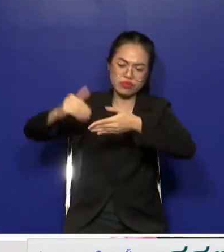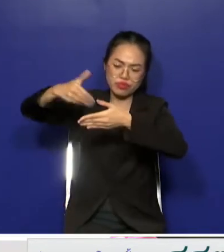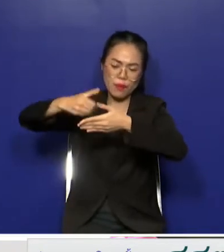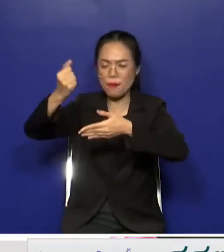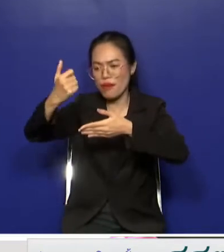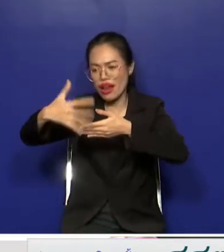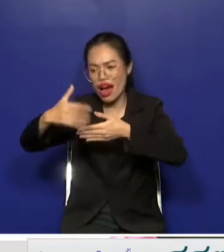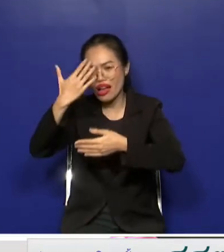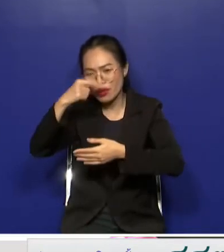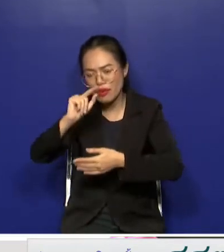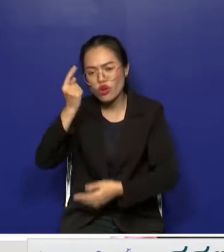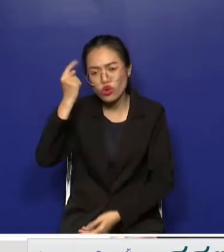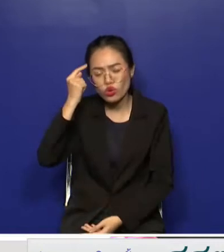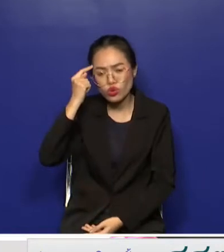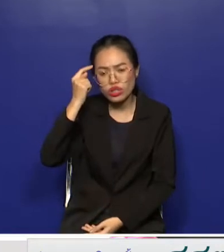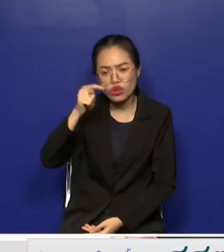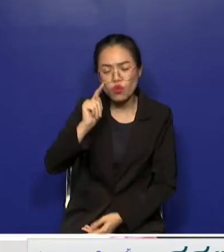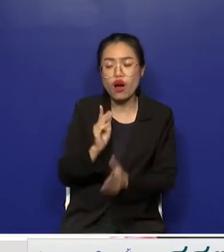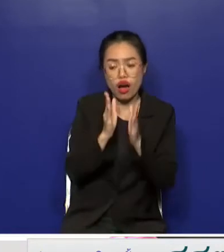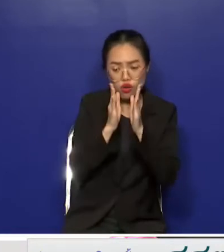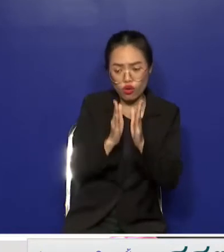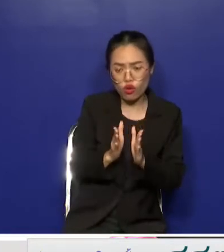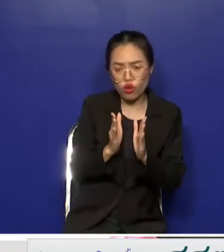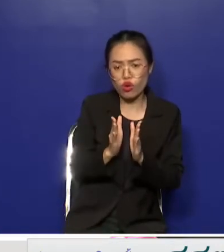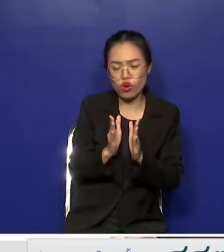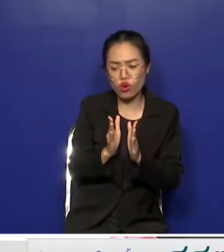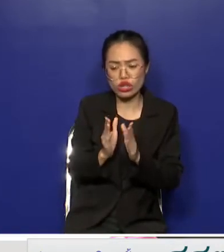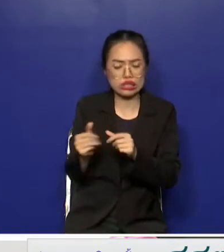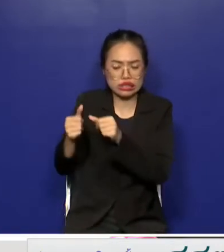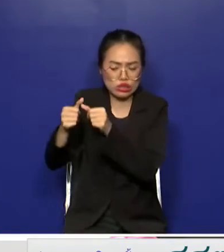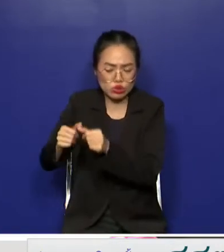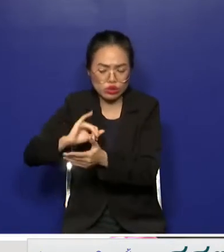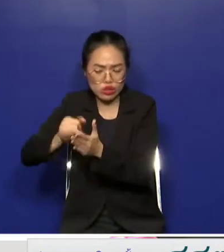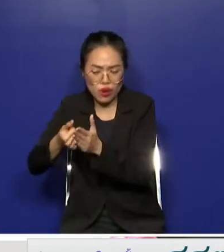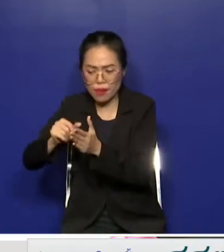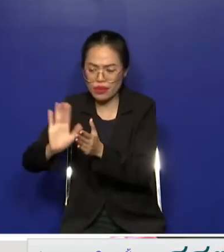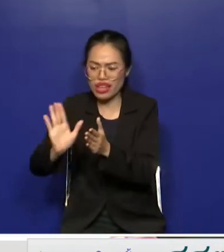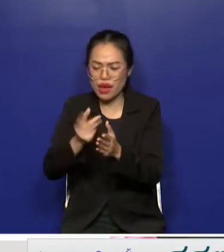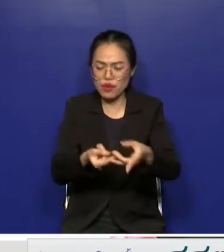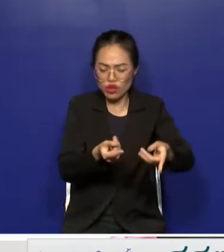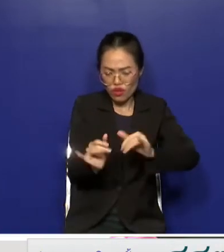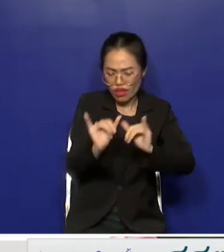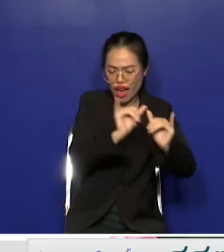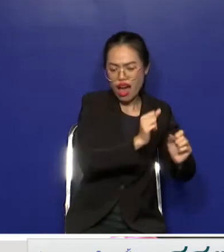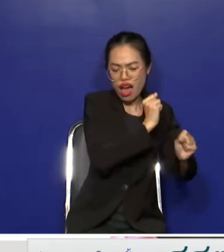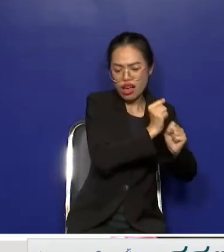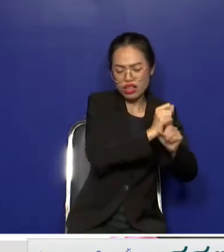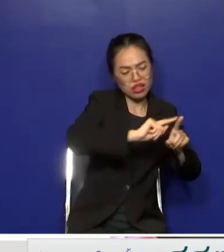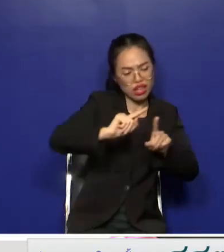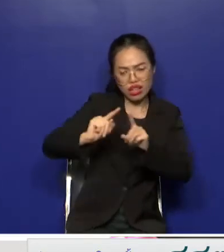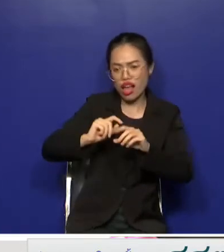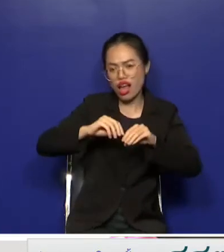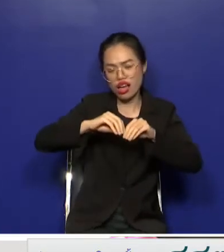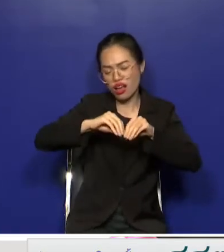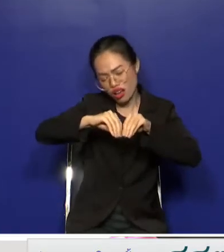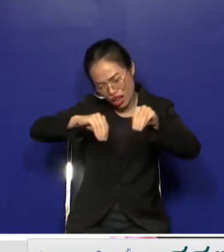ทงทที่ท่านก็รู้อยู่ว่า คนลงคะแนนส่วให่เขาไมไดอยในพ้ทเลอกตั้งจริ อยู่ครับ แม้ท่านจะให้สธ บอกวา คุก